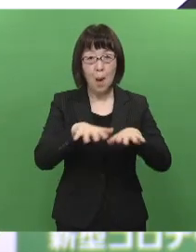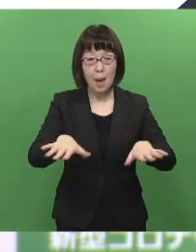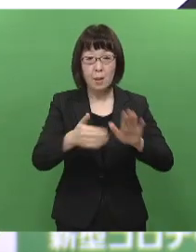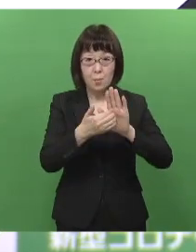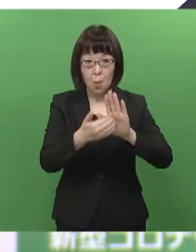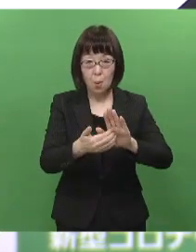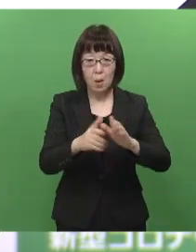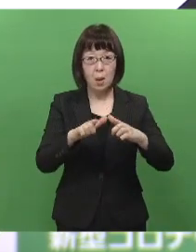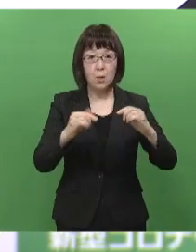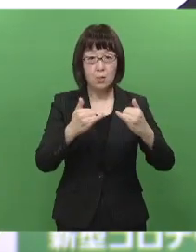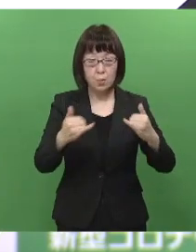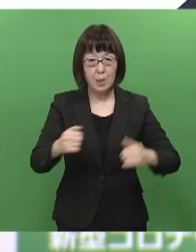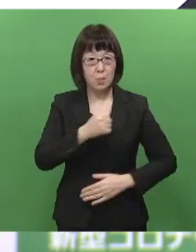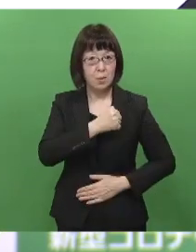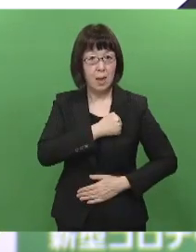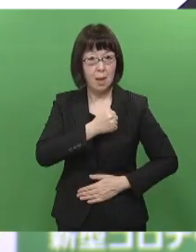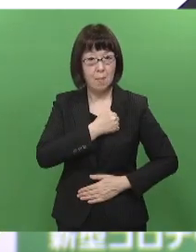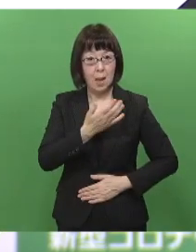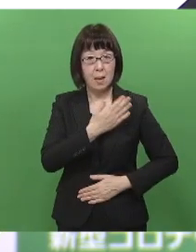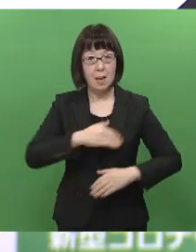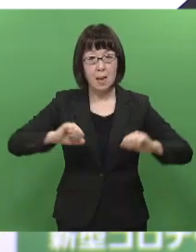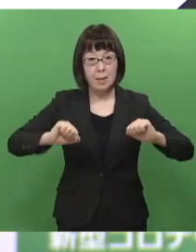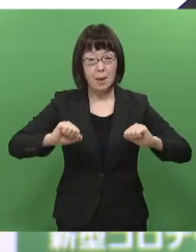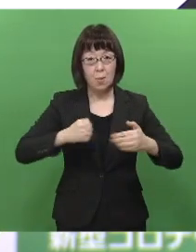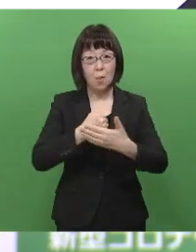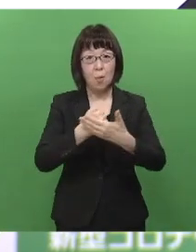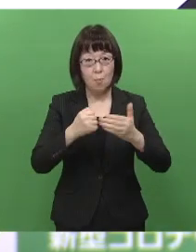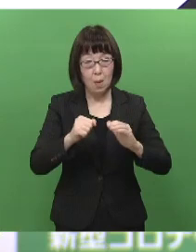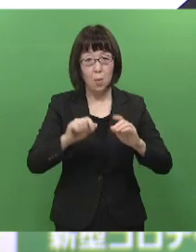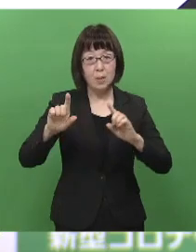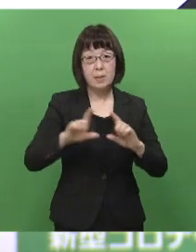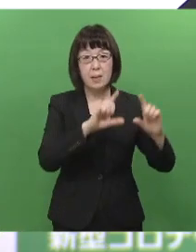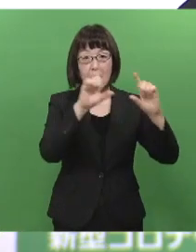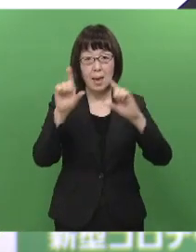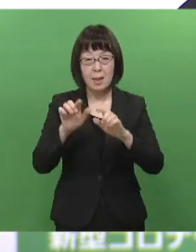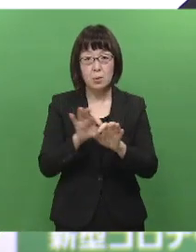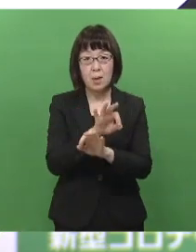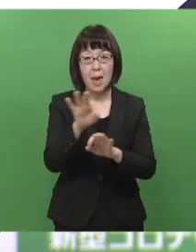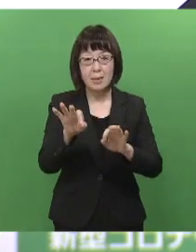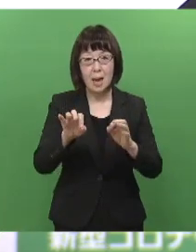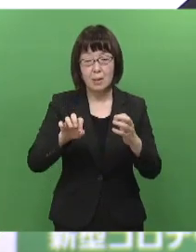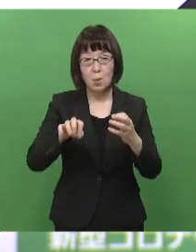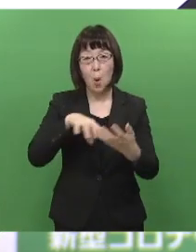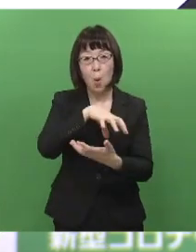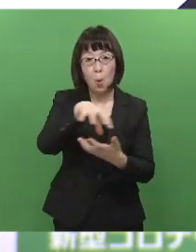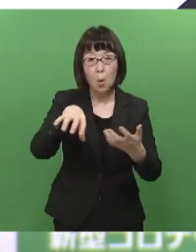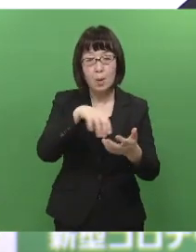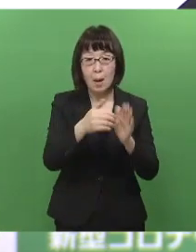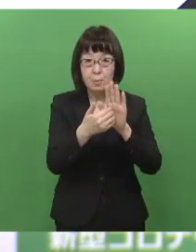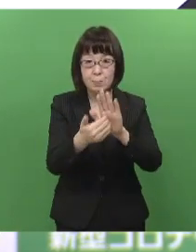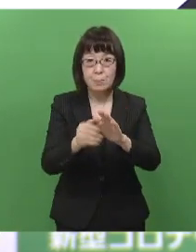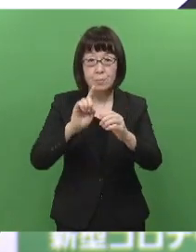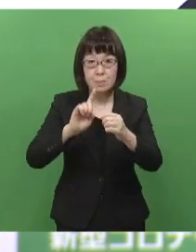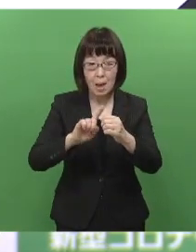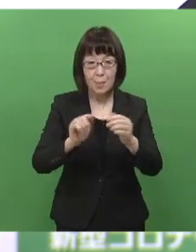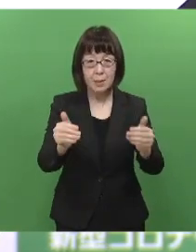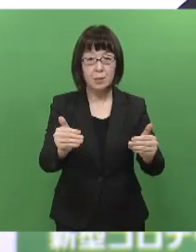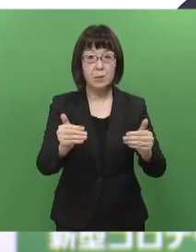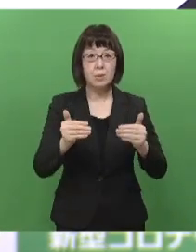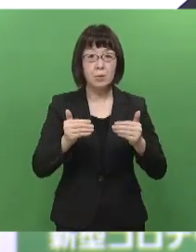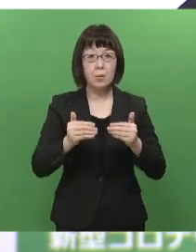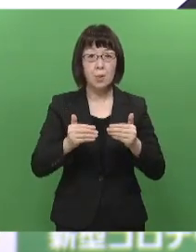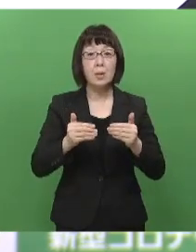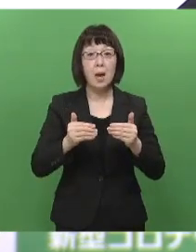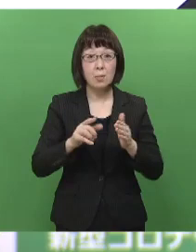及び健康を保護し、並びに国民生活及び国民経済の混乱を回避するため必要があるとき